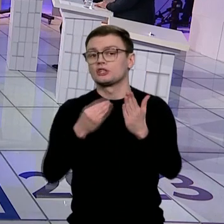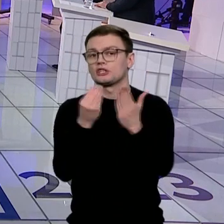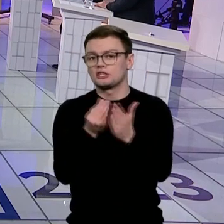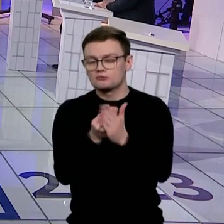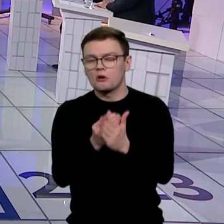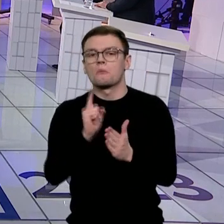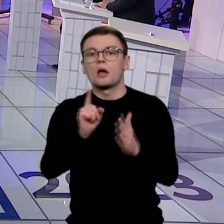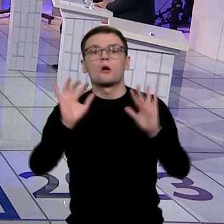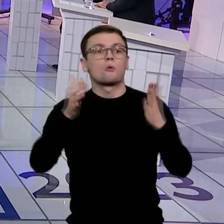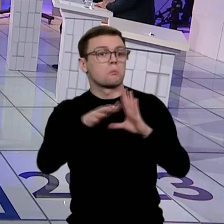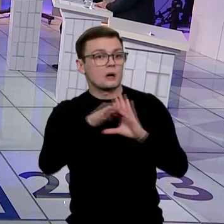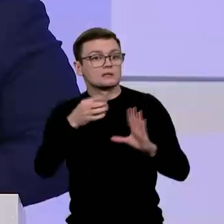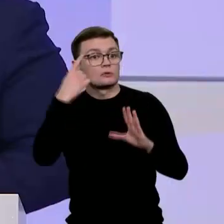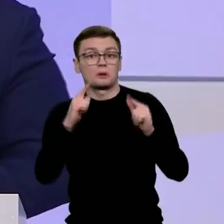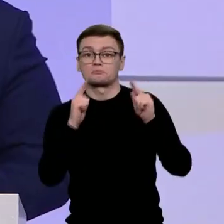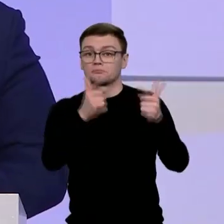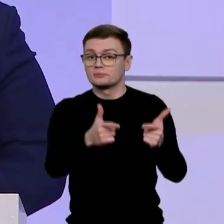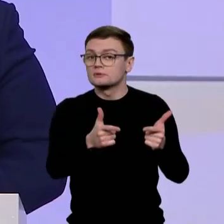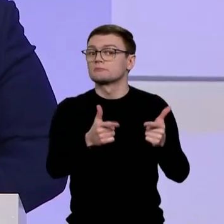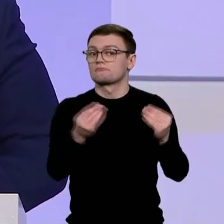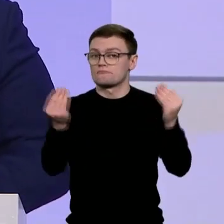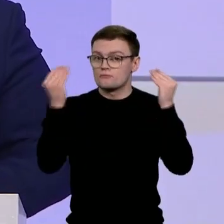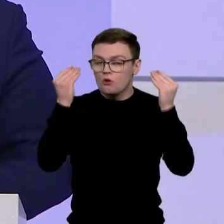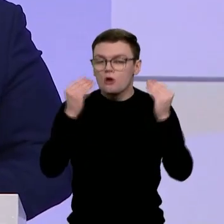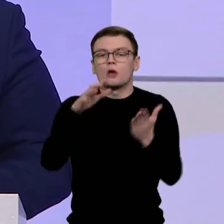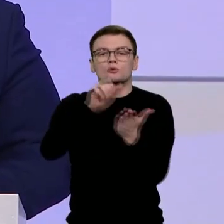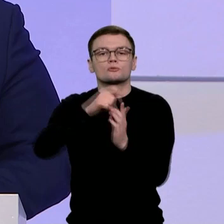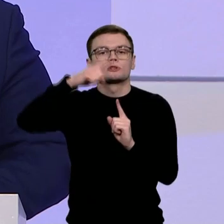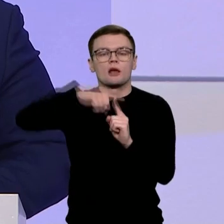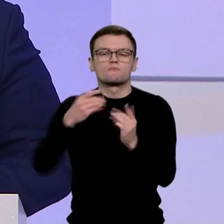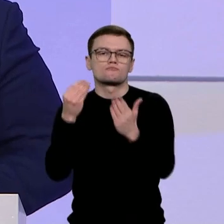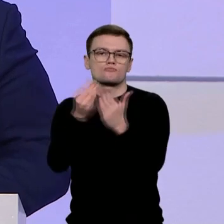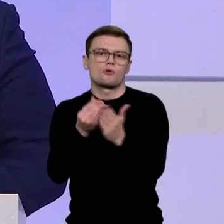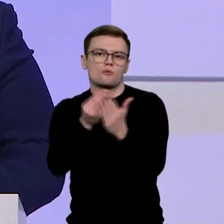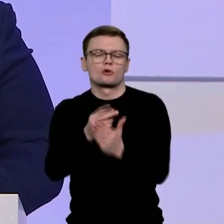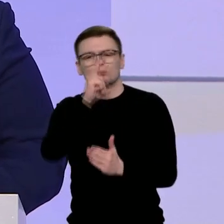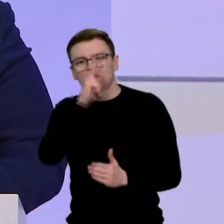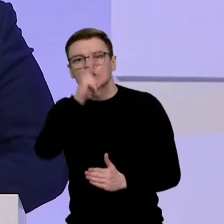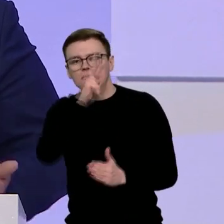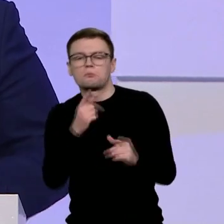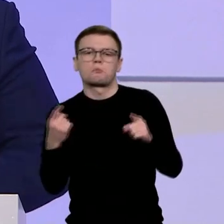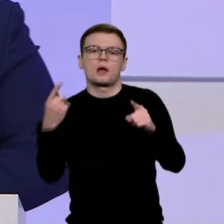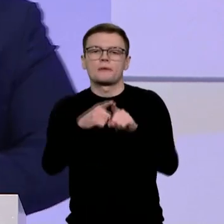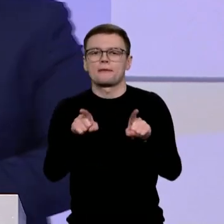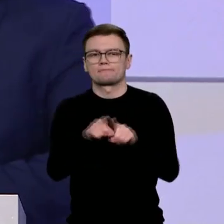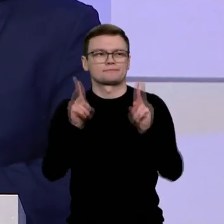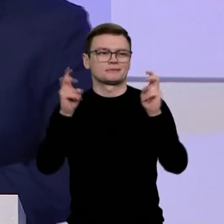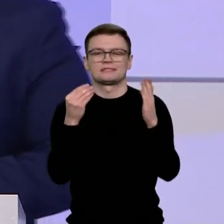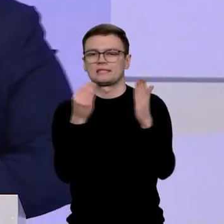ir kažkokią įgyti naują specialybę, tavo užimtumo tarnyba mokėtų dar kelis mėnesius tokį kaip stipendiją, tai būtų